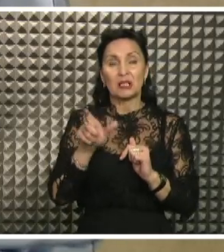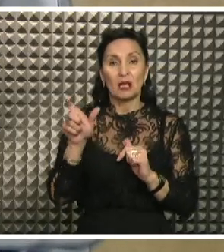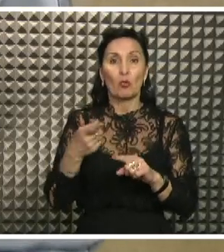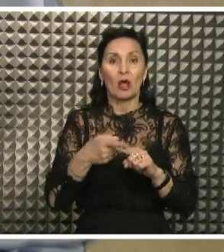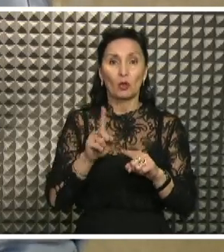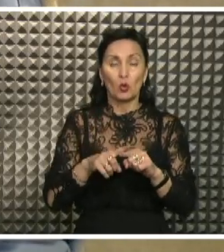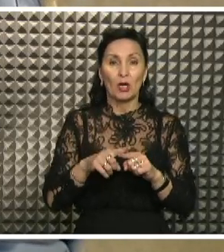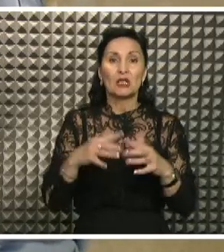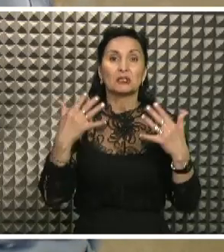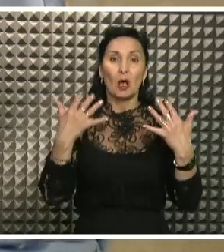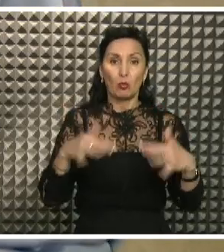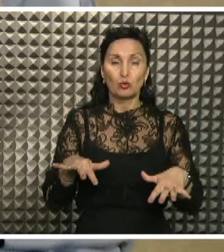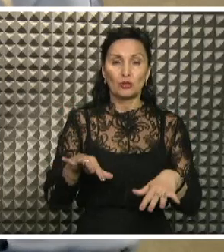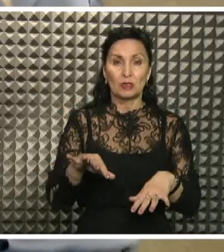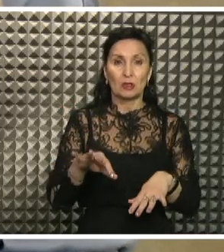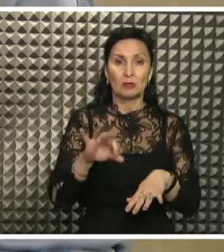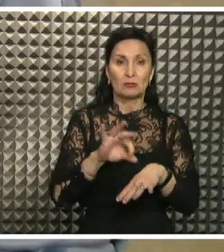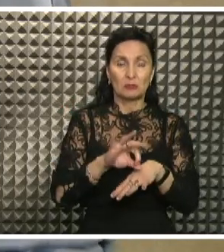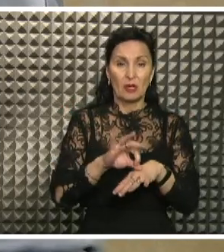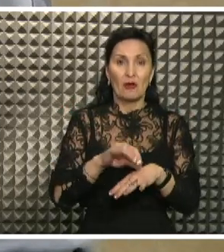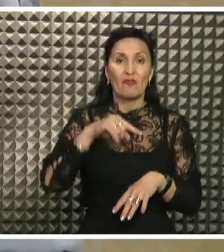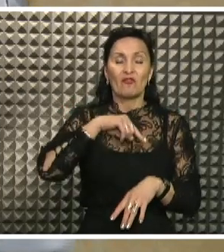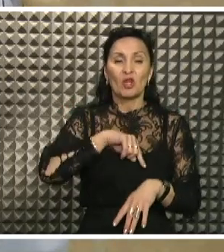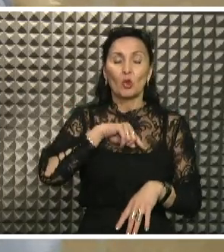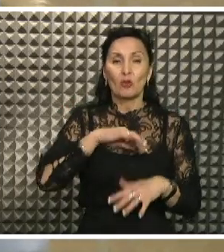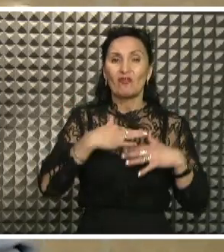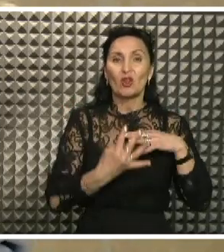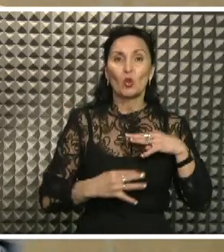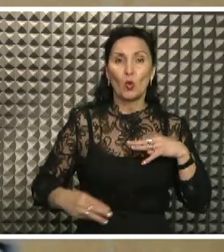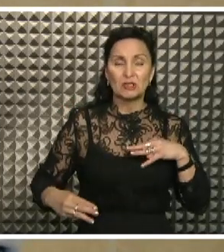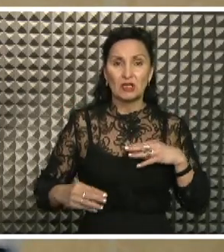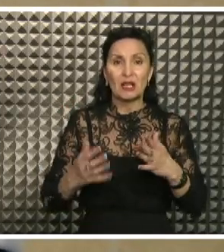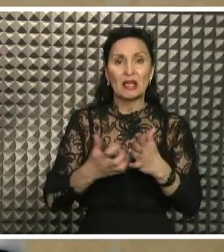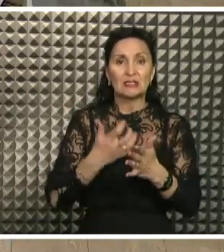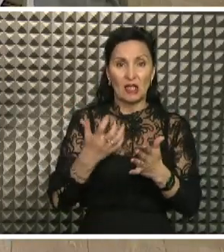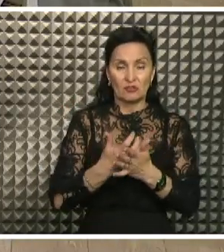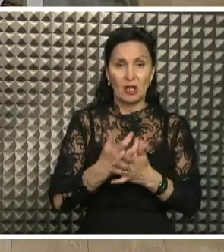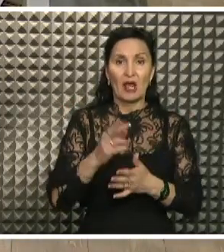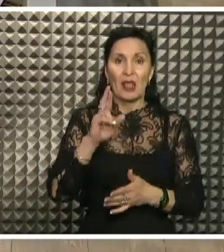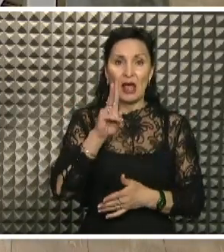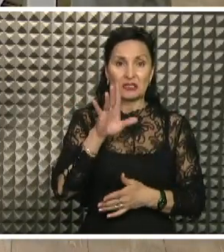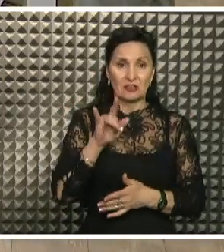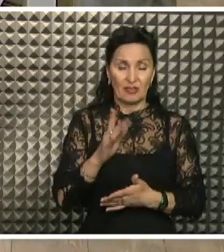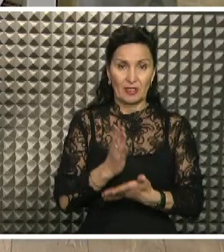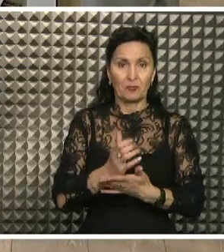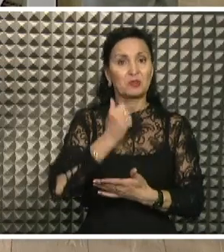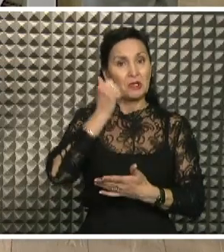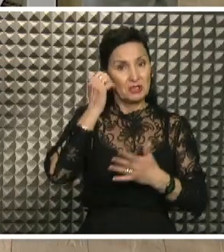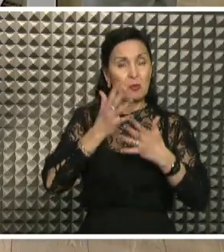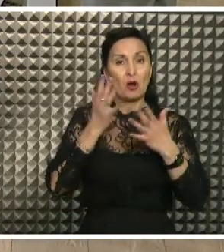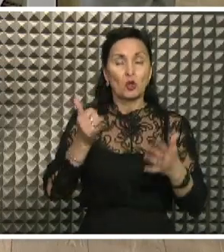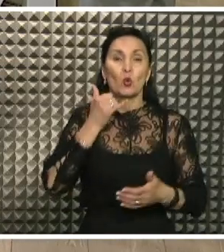которых есть запущенная стадия венозной недостаточности с формированием уже трофических язв. Спасибо большое. У